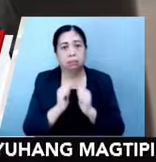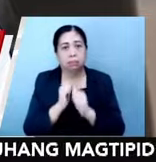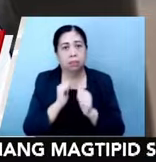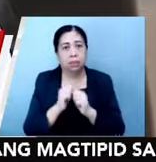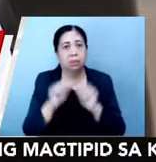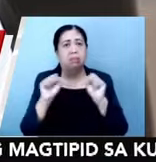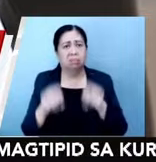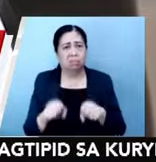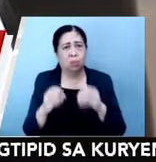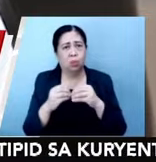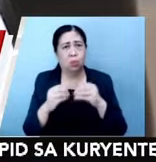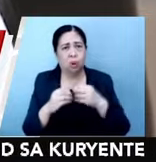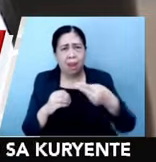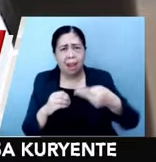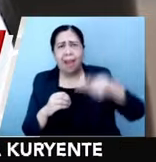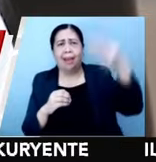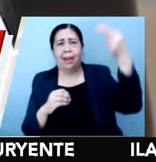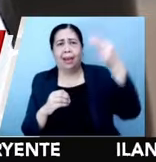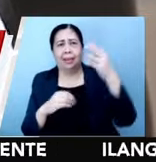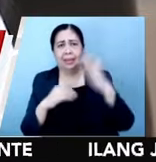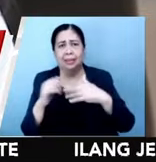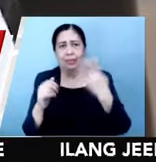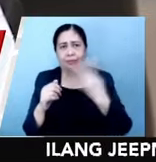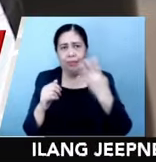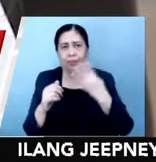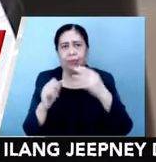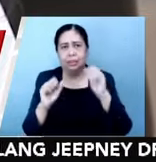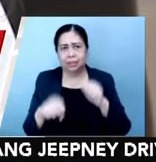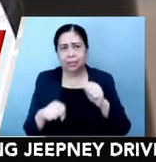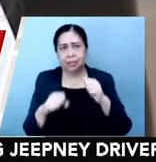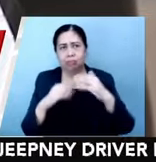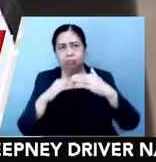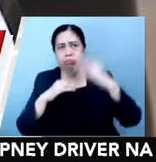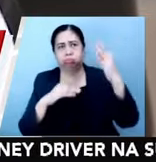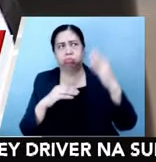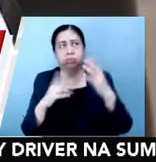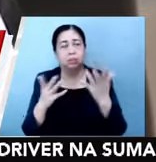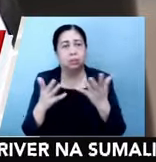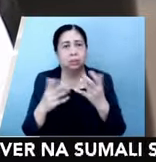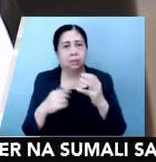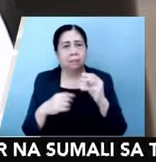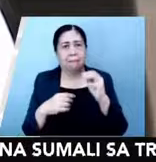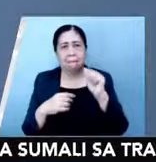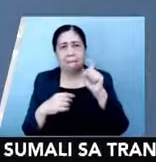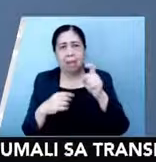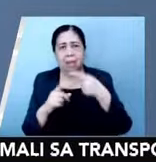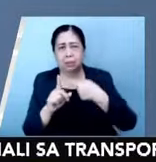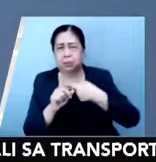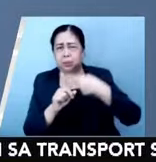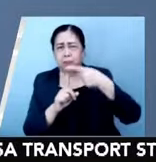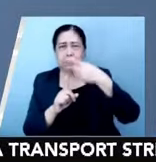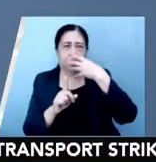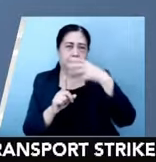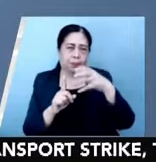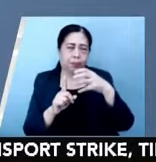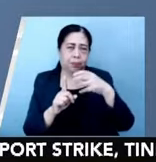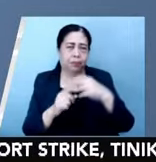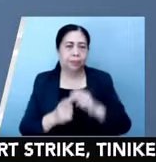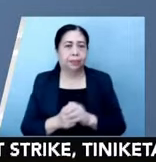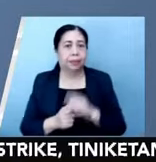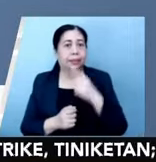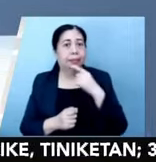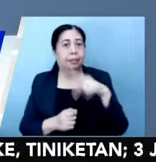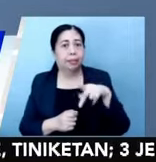higher than 40 degrees ang possible po in terms of maximum daytime temperature. Kaya sabi ng PAGASA,